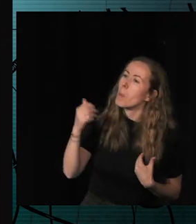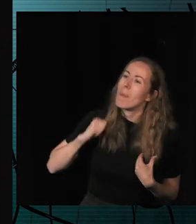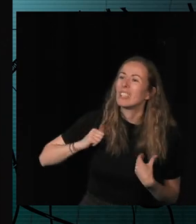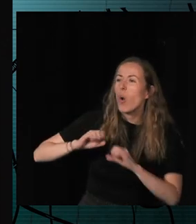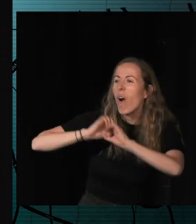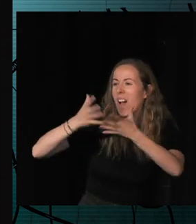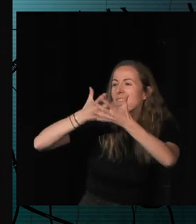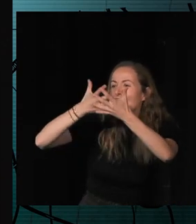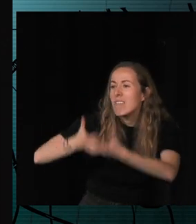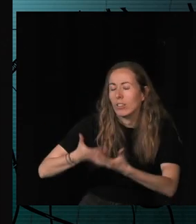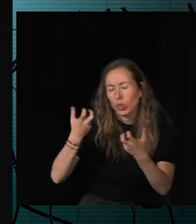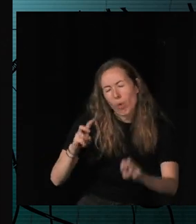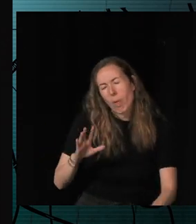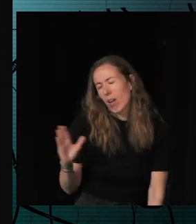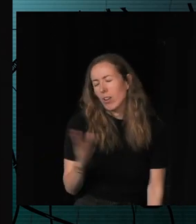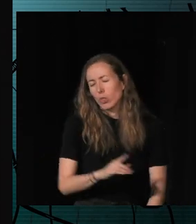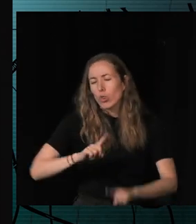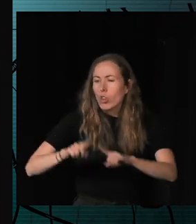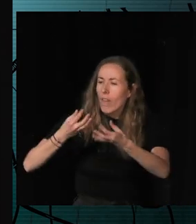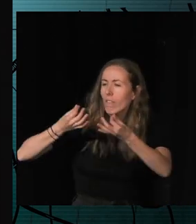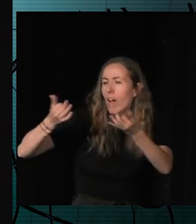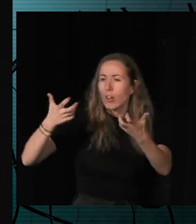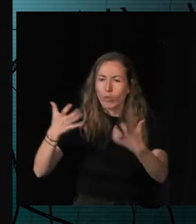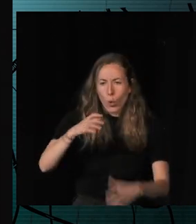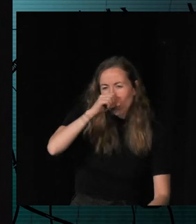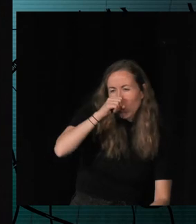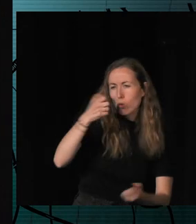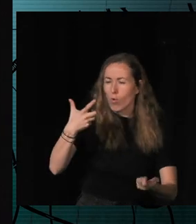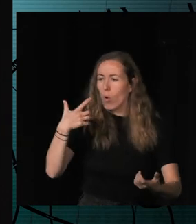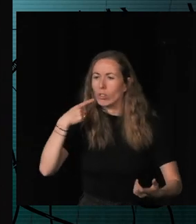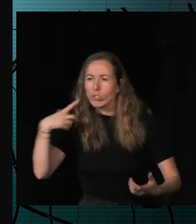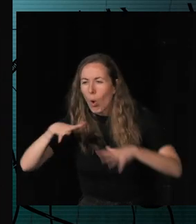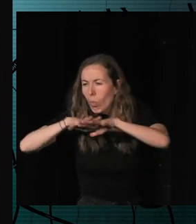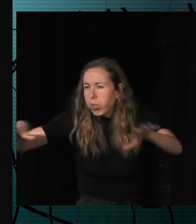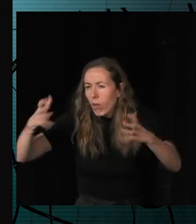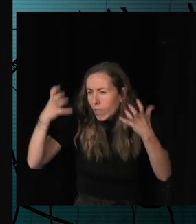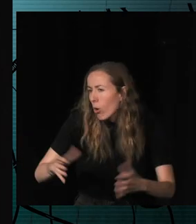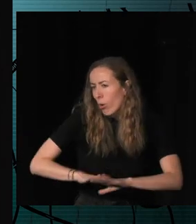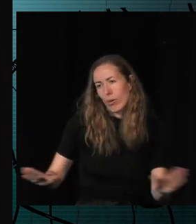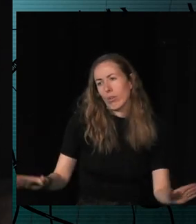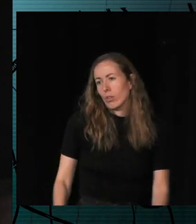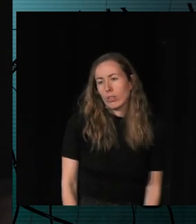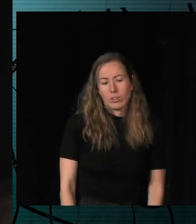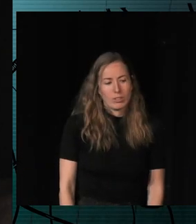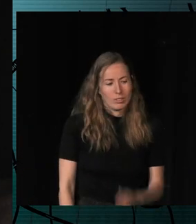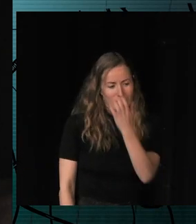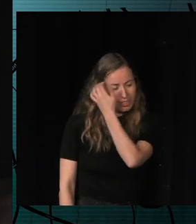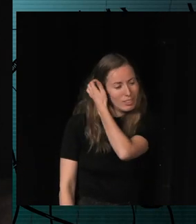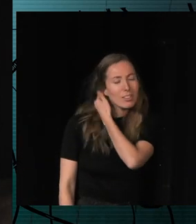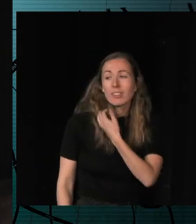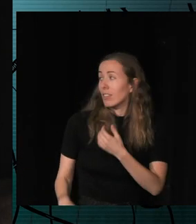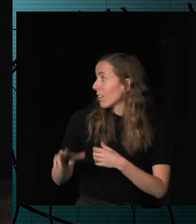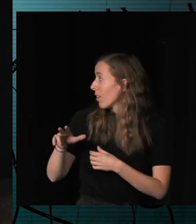donc voilà je veux je veux de la nuance je veux qu'on s'éclate je veux qu'il a du cul et du et du sang est-ce que vous allez faire le remake